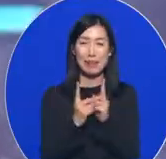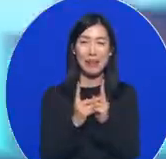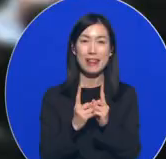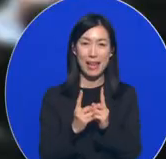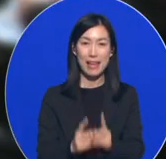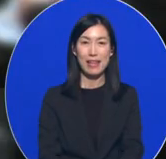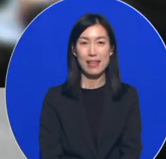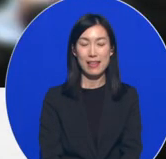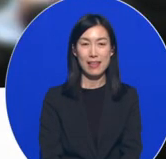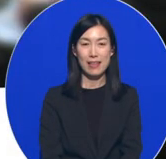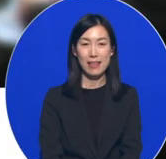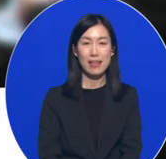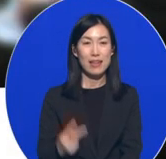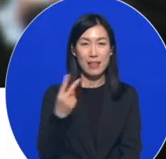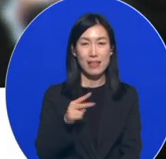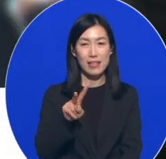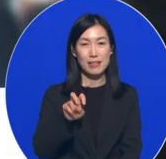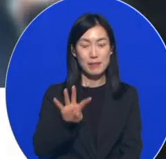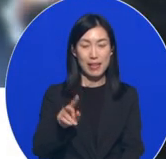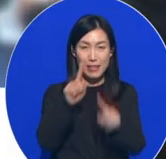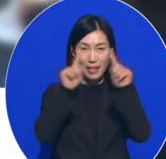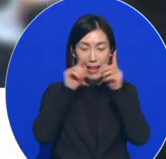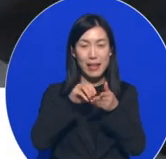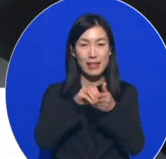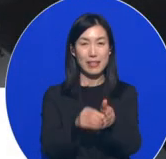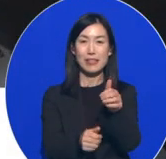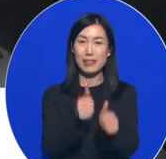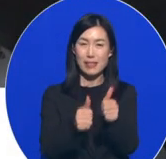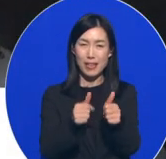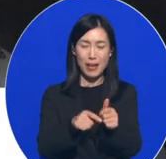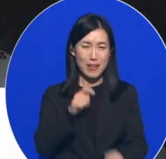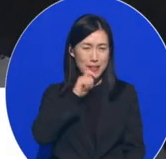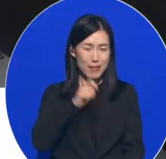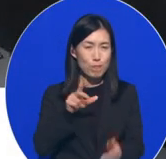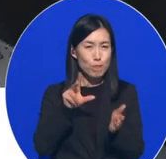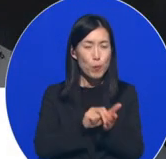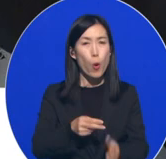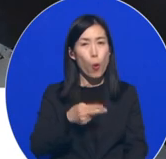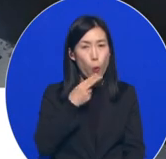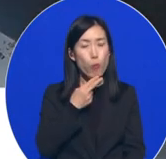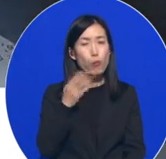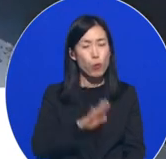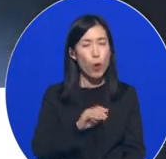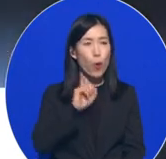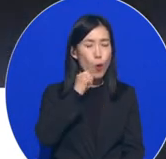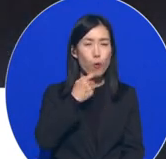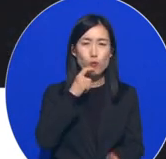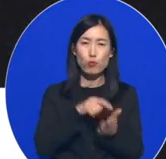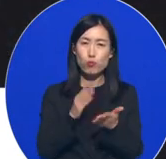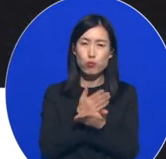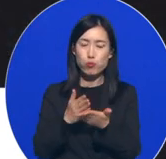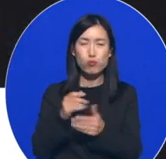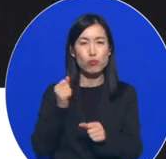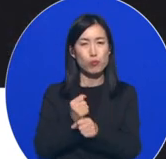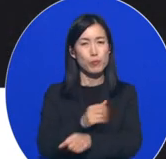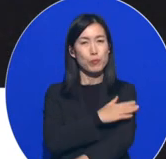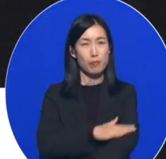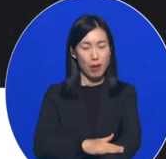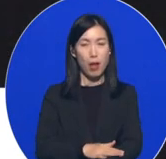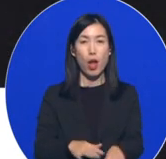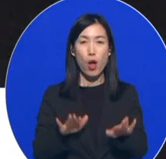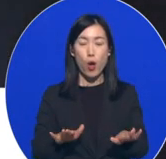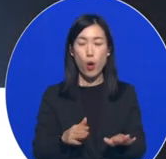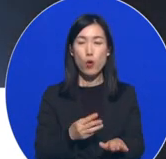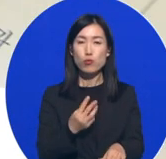회동했습니다 2024학년도 수능이 킬러 문항 없이도 변별력을 갖춘 것으로 평가됐습니다 올해 주요 대학의